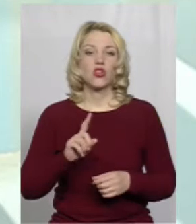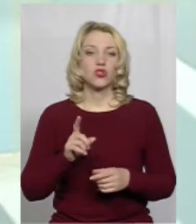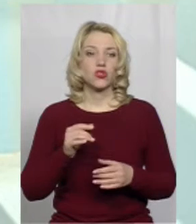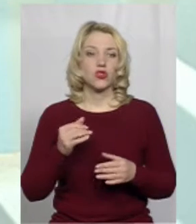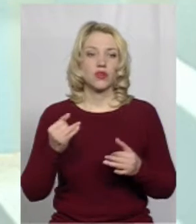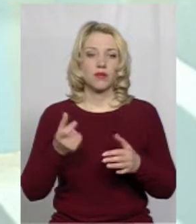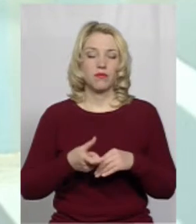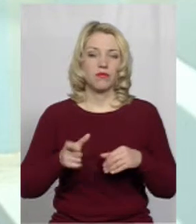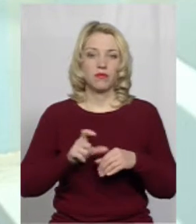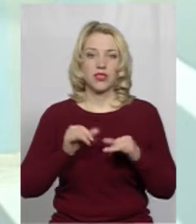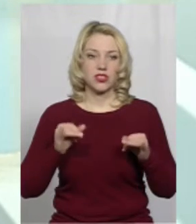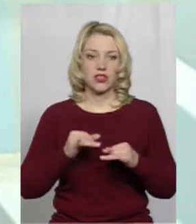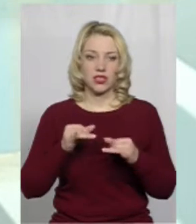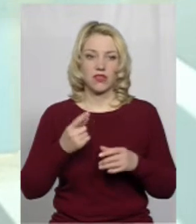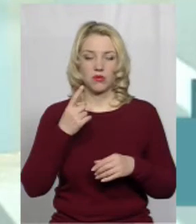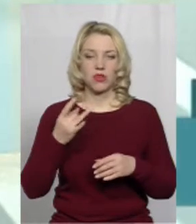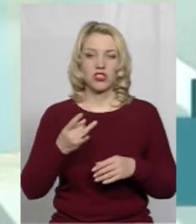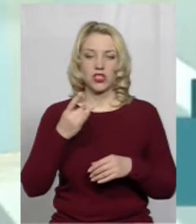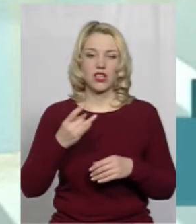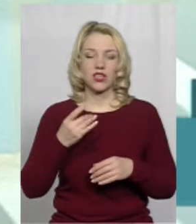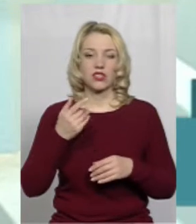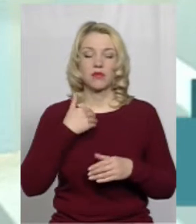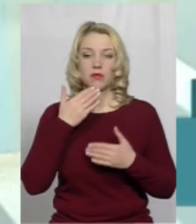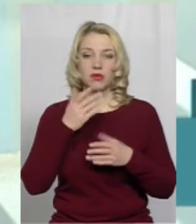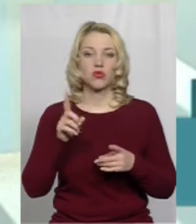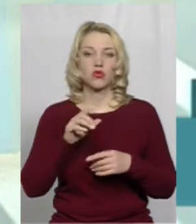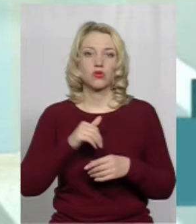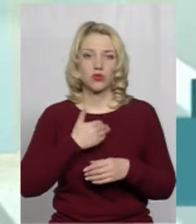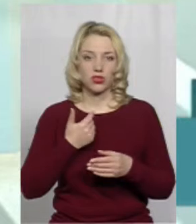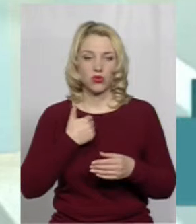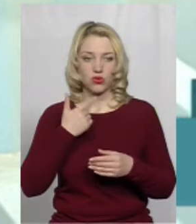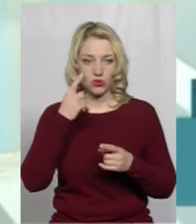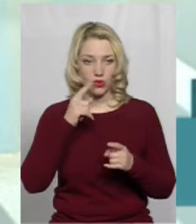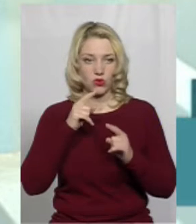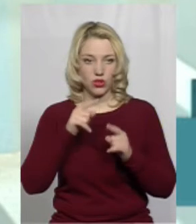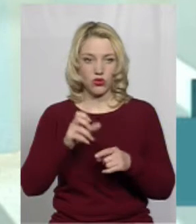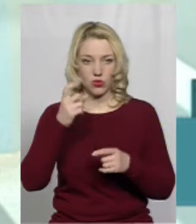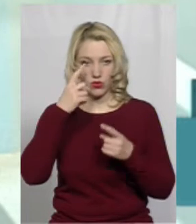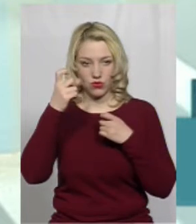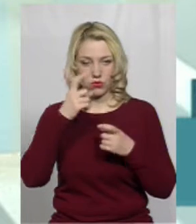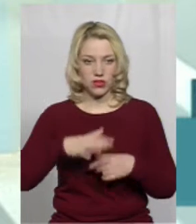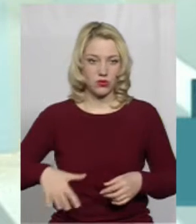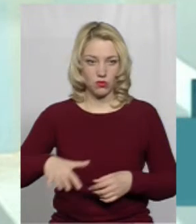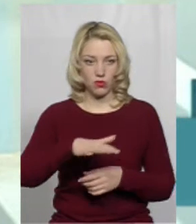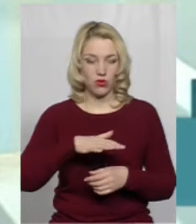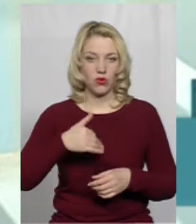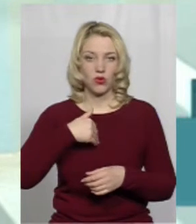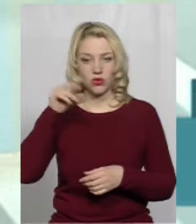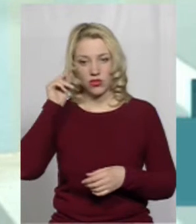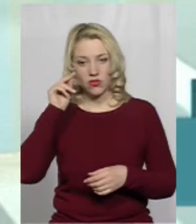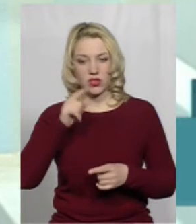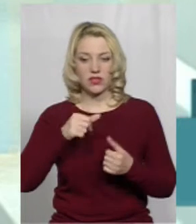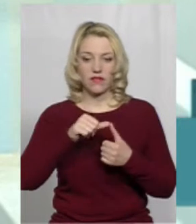коли приходять в перший раз, запитують, що ви хочете. Хочу навчитися орієнтуватися в інформаційному полі. Хочу